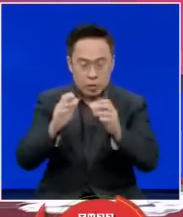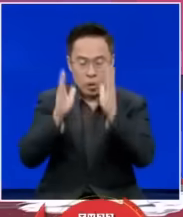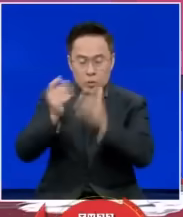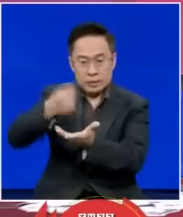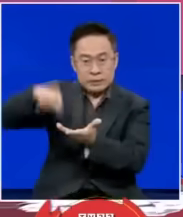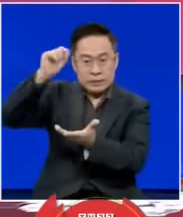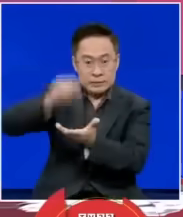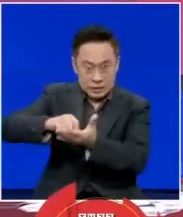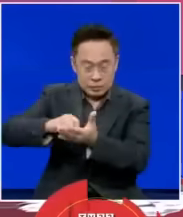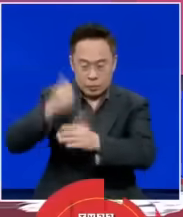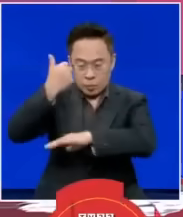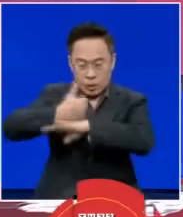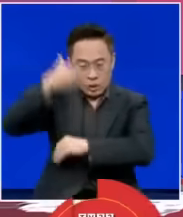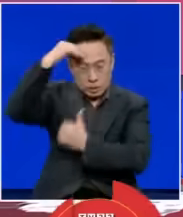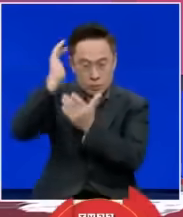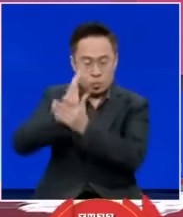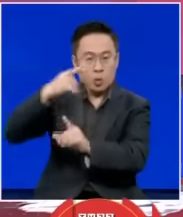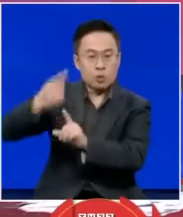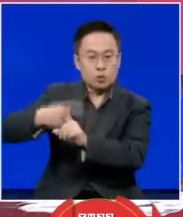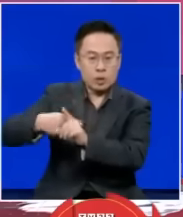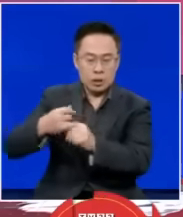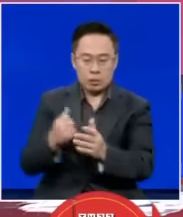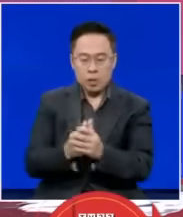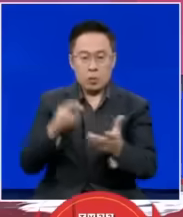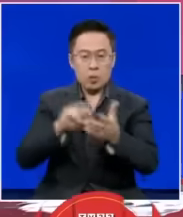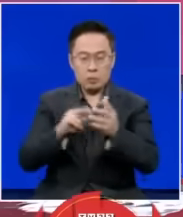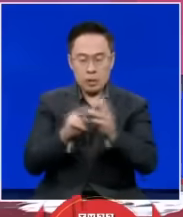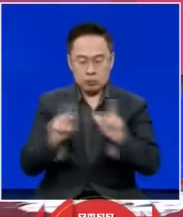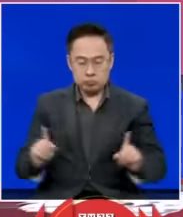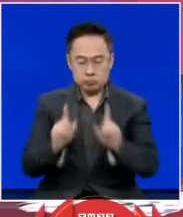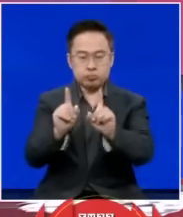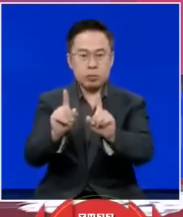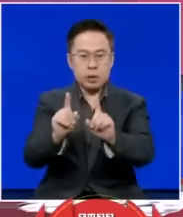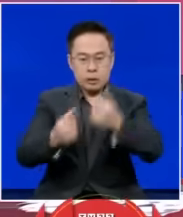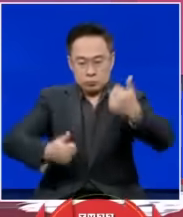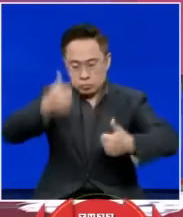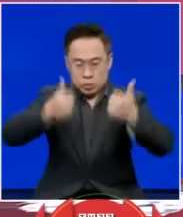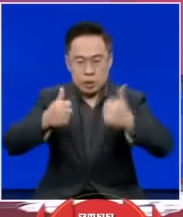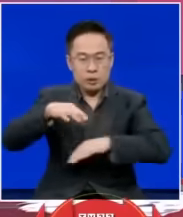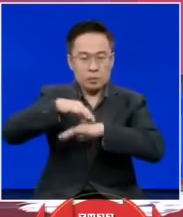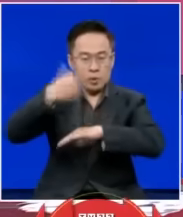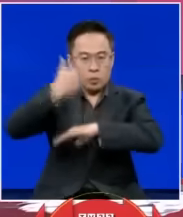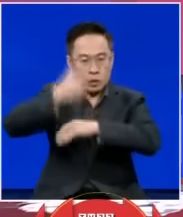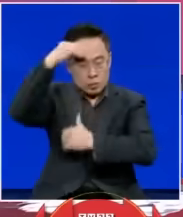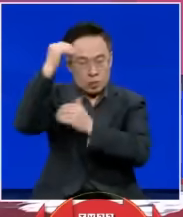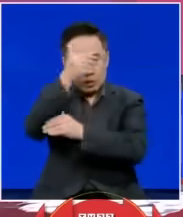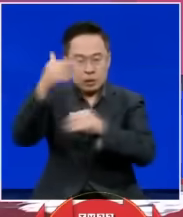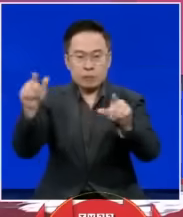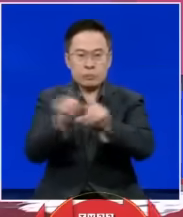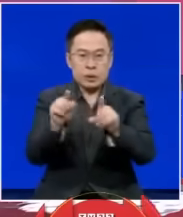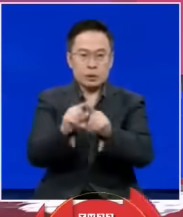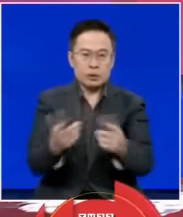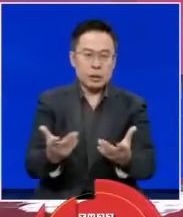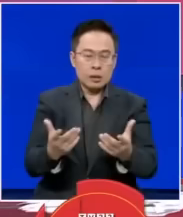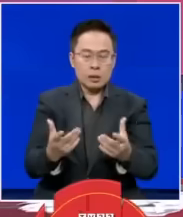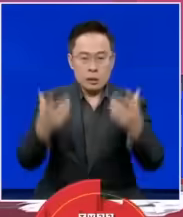ะท่านก็ตอบเหมือนกันว่าคือเป็นแคนดิเดตผบ.ตร.ทั้งคู่อ่ ะ แต่ท่านก็บอกก็ทำไปตามหน้าที่ก็ไม่ได้มีความกดดันกังวลอะไรเรื่องนี้ก็ต้องไปถึงท่านนาย